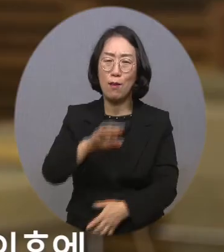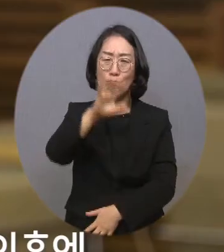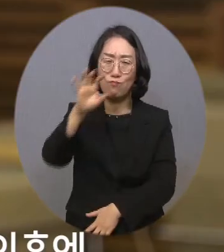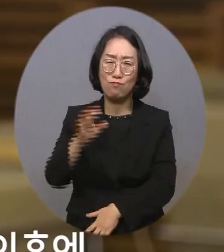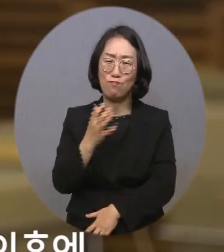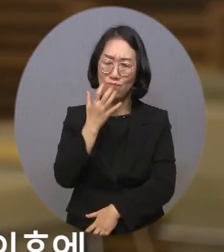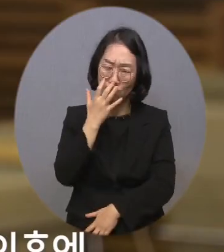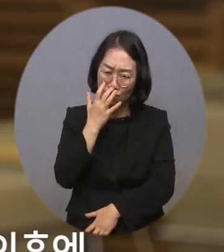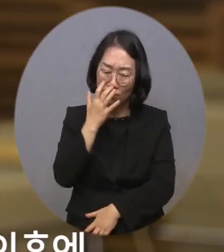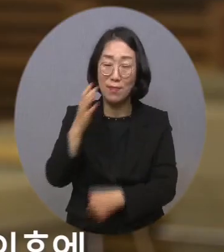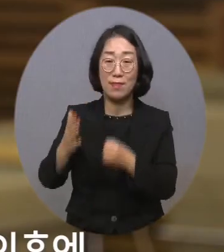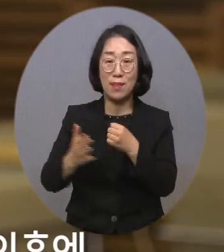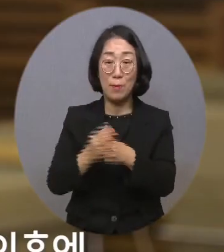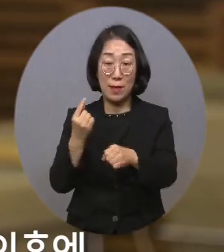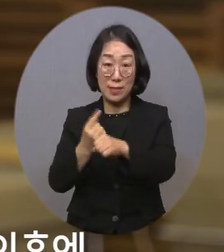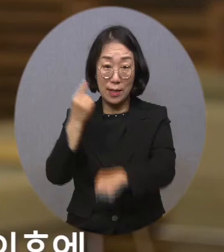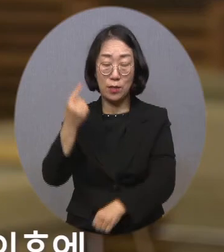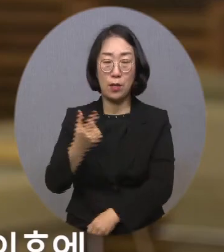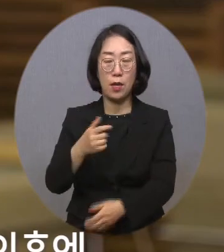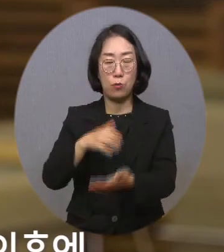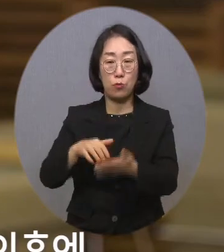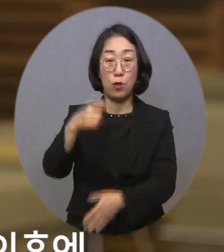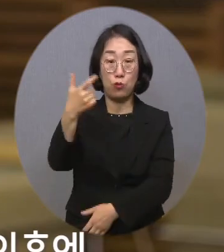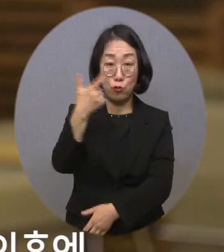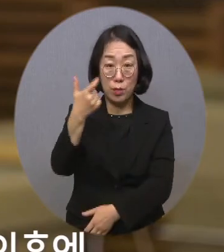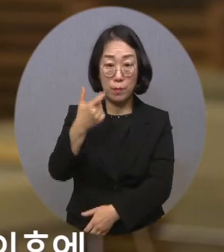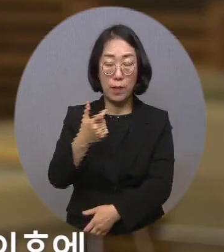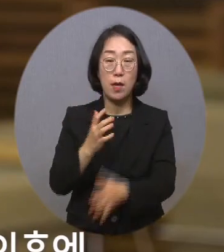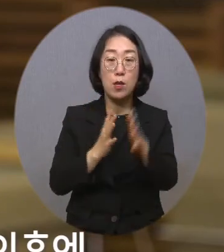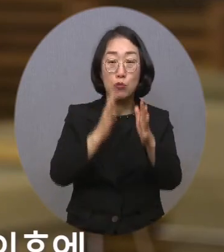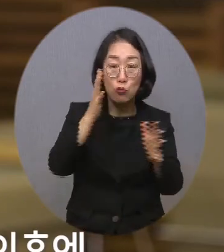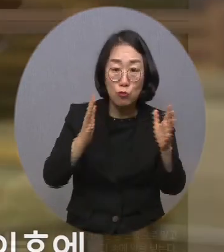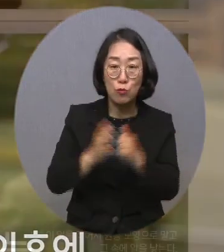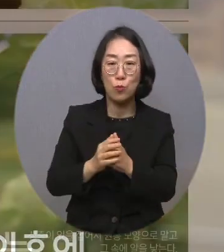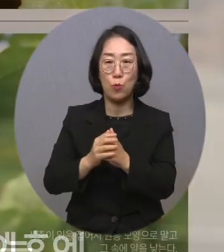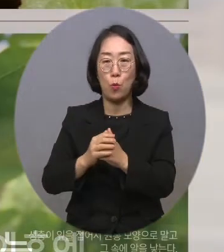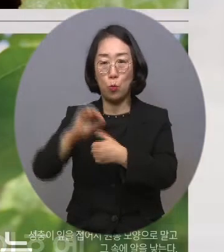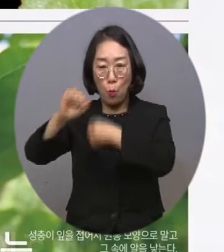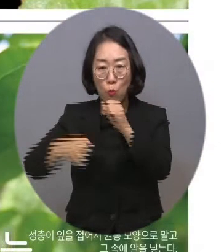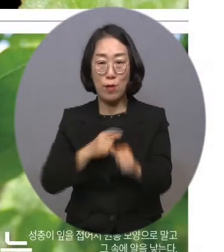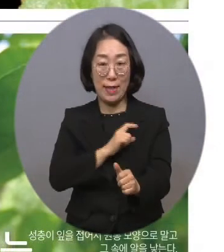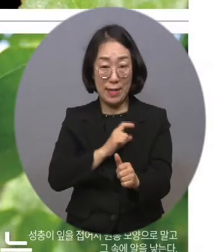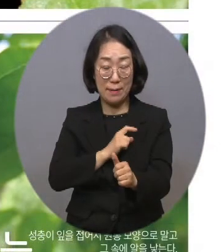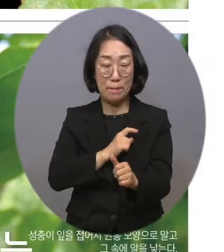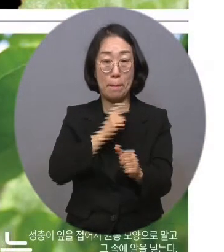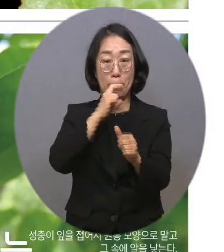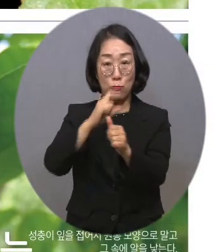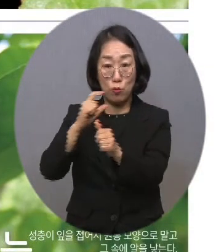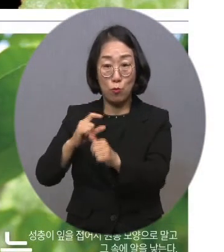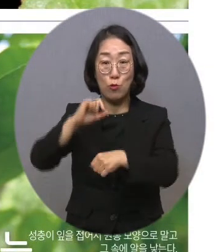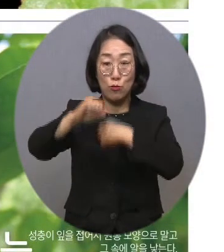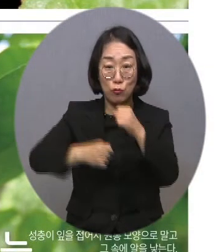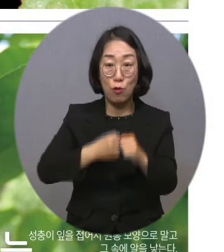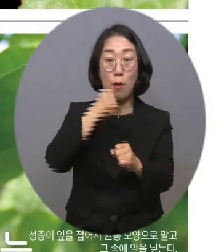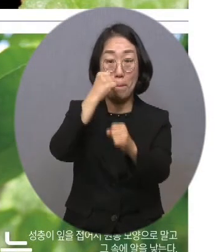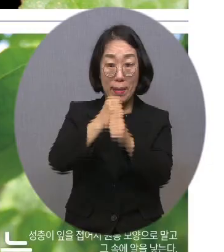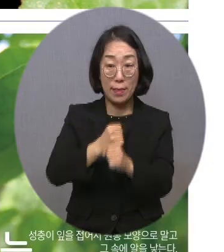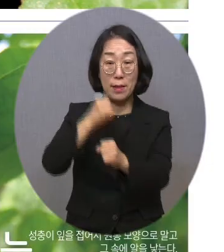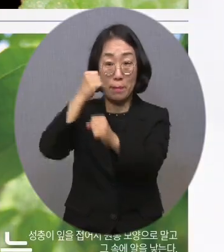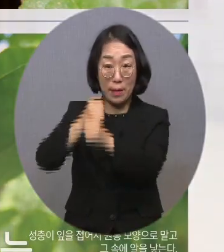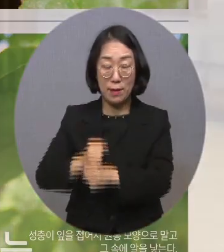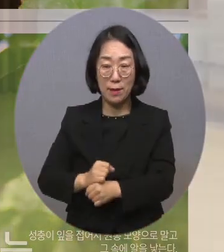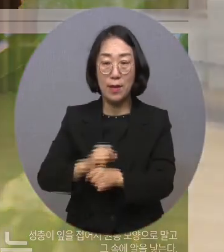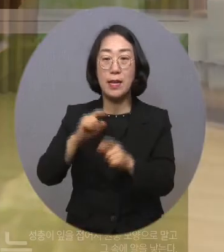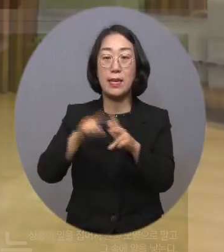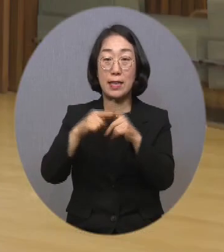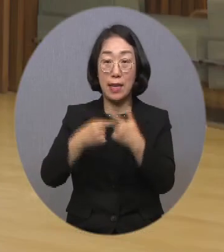있었습니다. 그래서 저희가 작년에 60종의 동식물 수어를 개발한 이후에 수어를 활용을 해서 국립공원 자연을 이해할